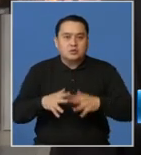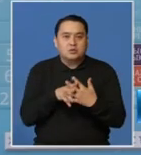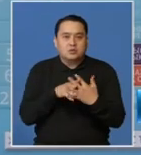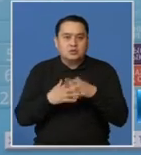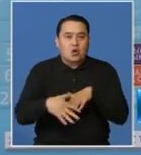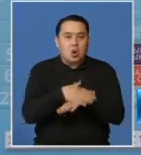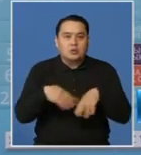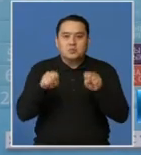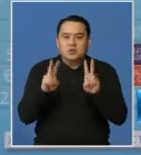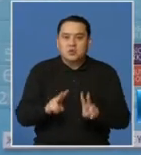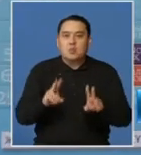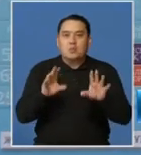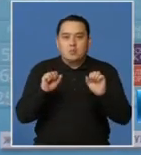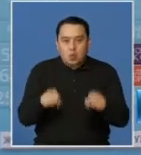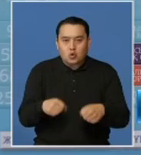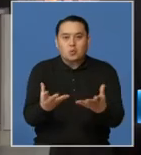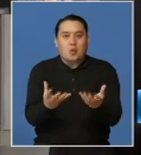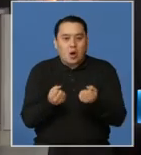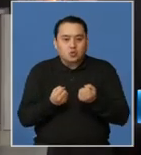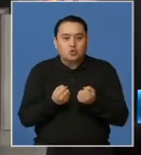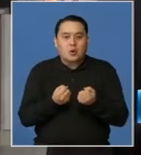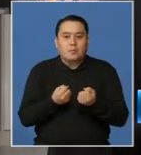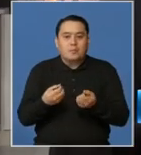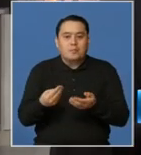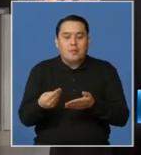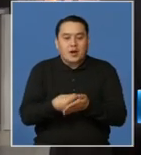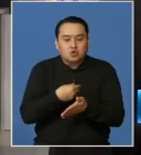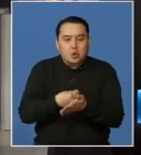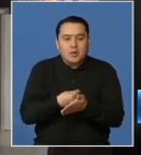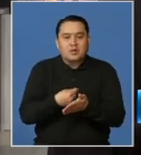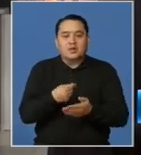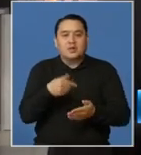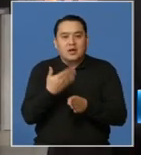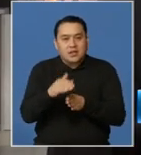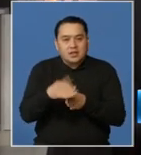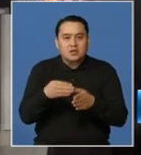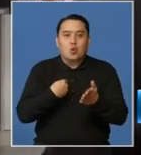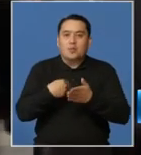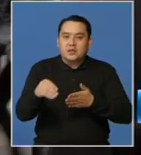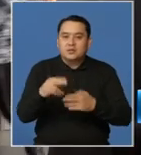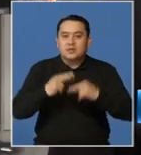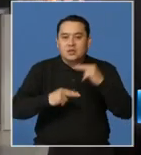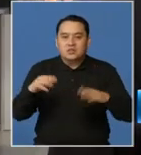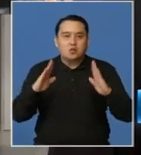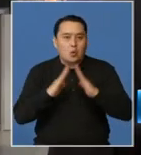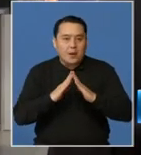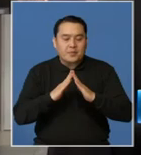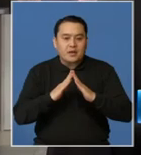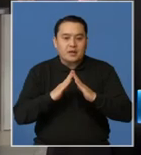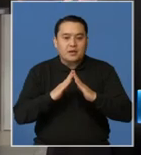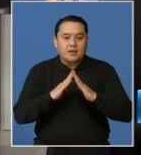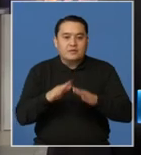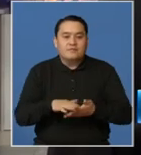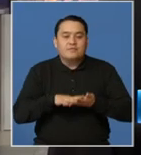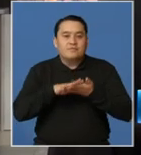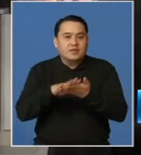пункте. Специалист может получить подъемное пособие, прибывшим в село, также бюджетный кредит на приобретение и строительство жилья. То есть бюджетный кредит